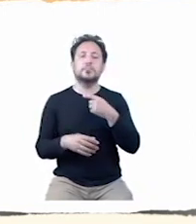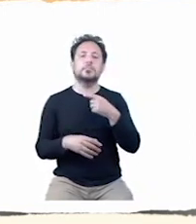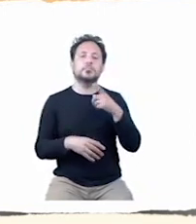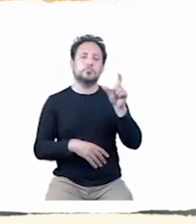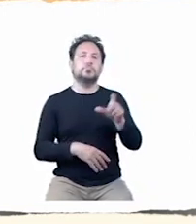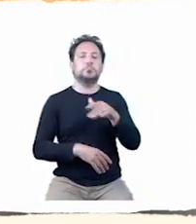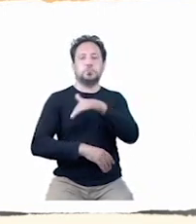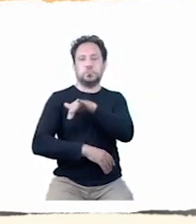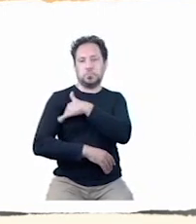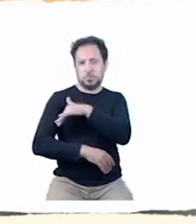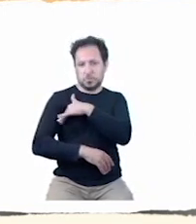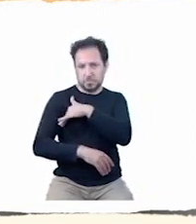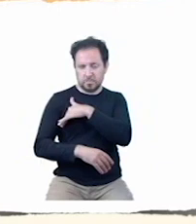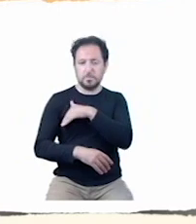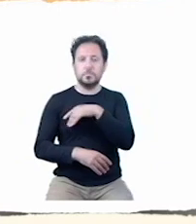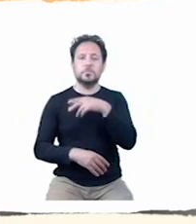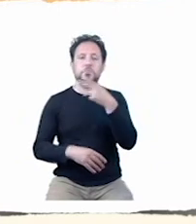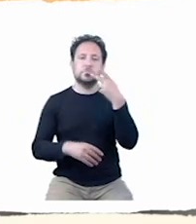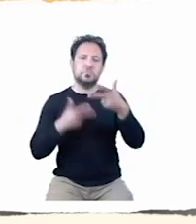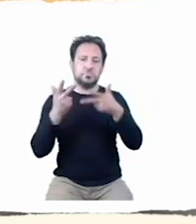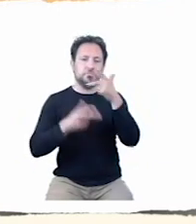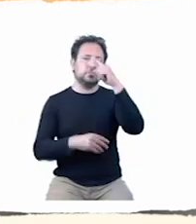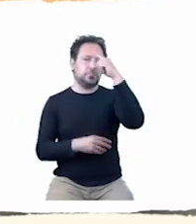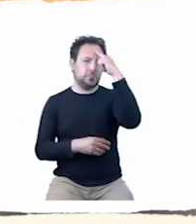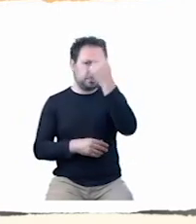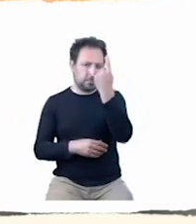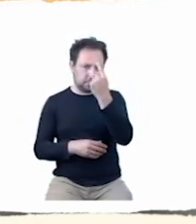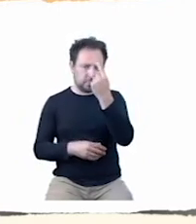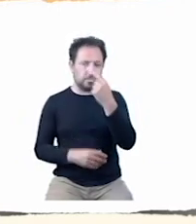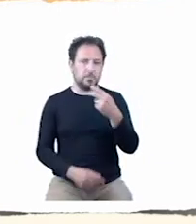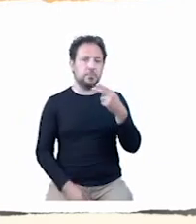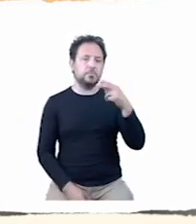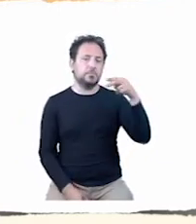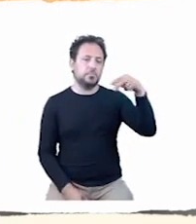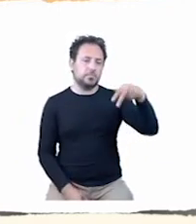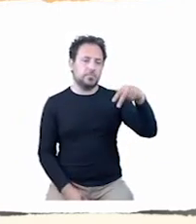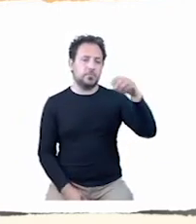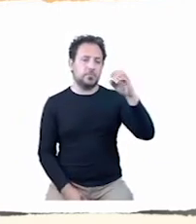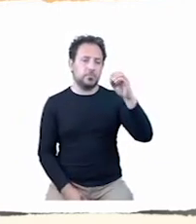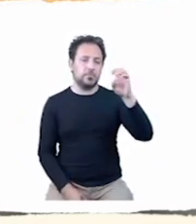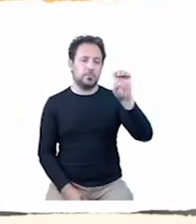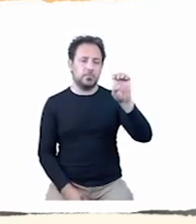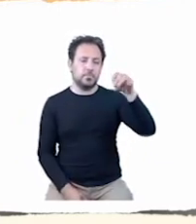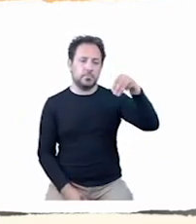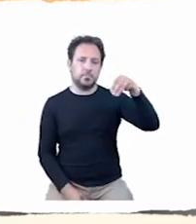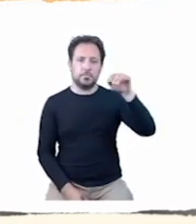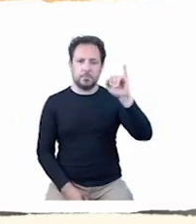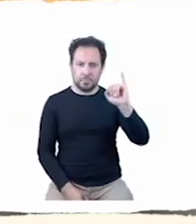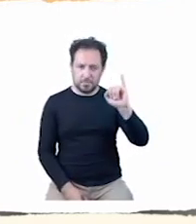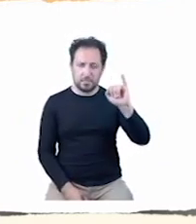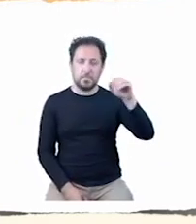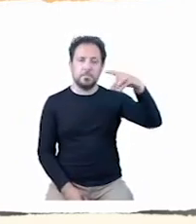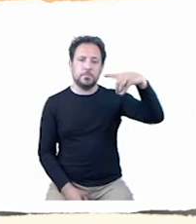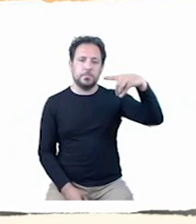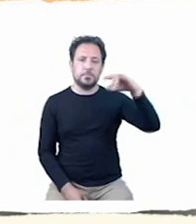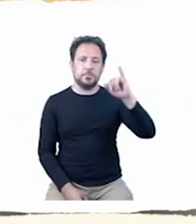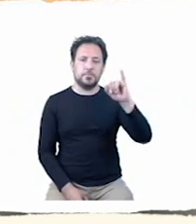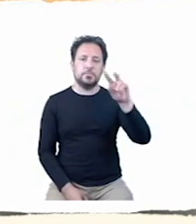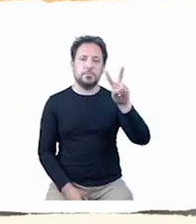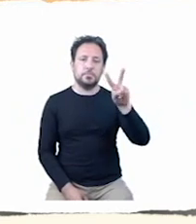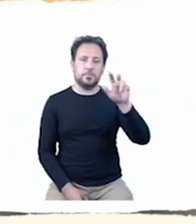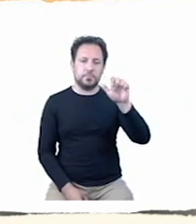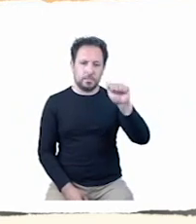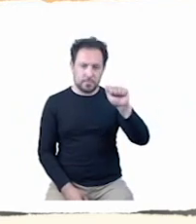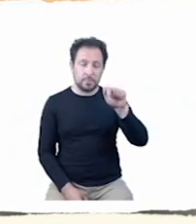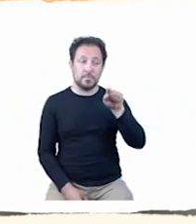realizzate da Riley Collins ex alunno Lily Tobias e Julian Turner studenti dello